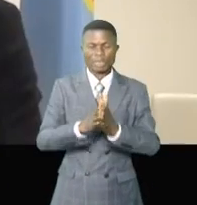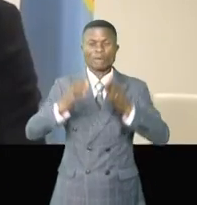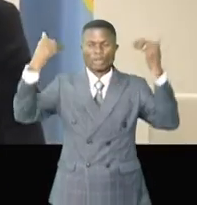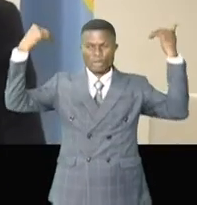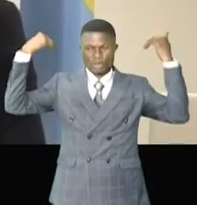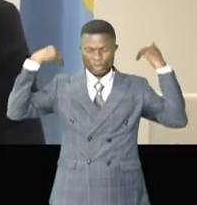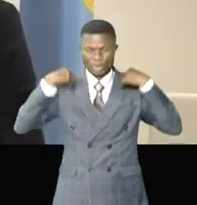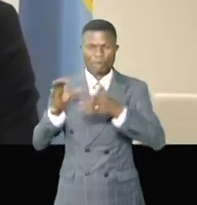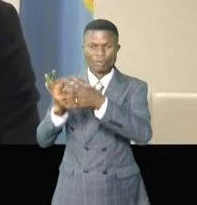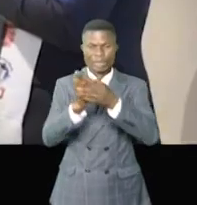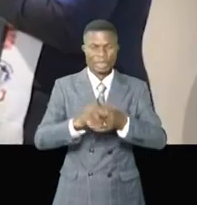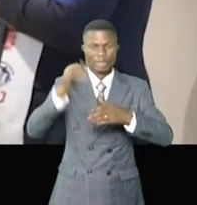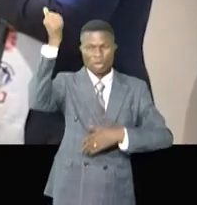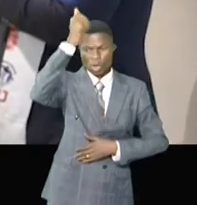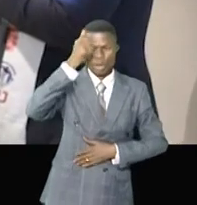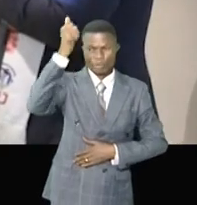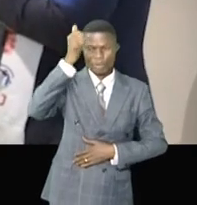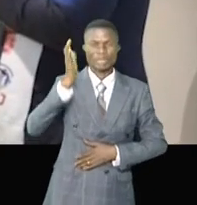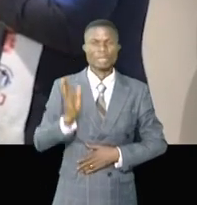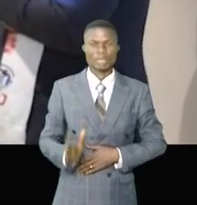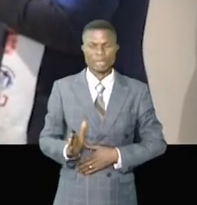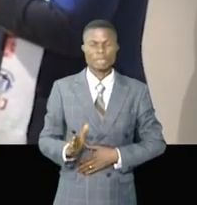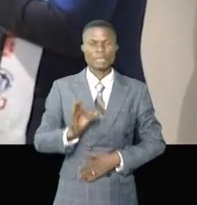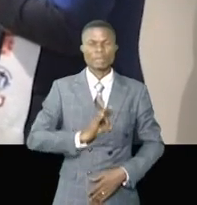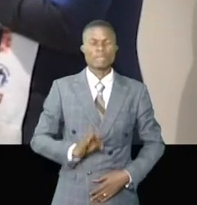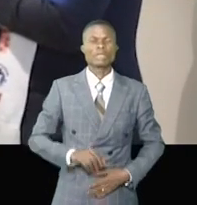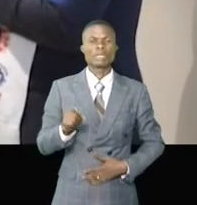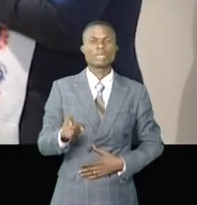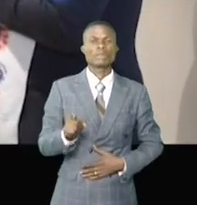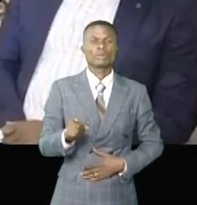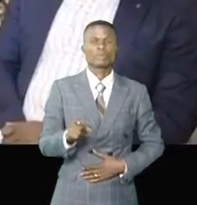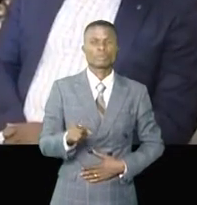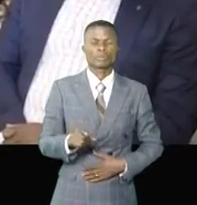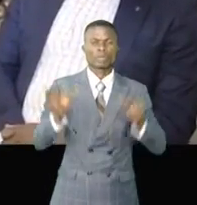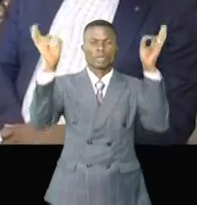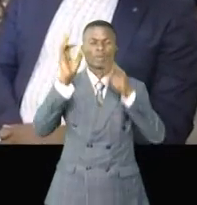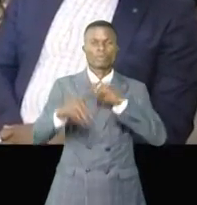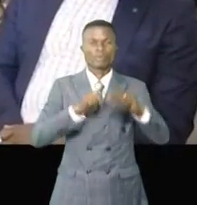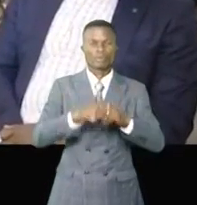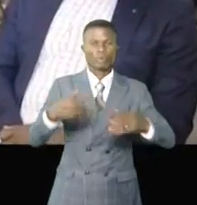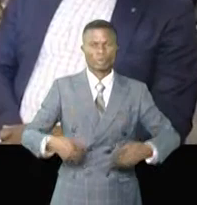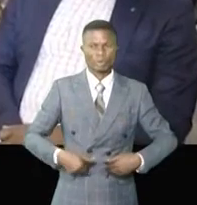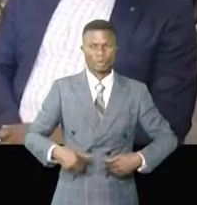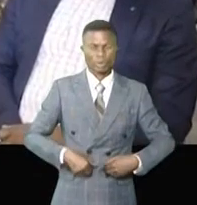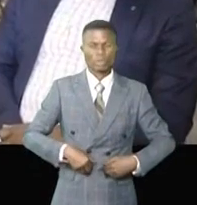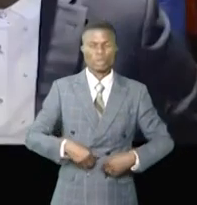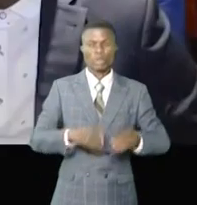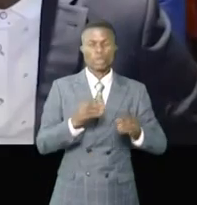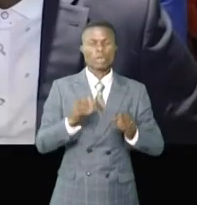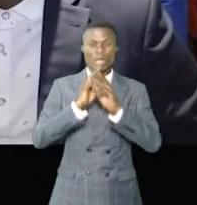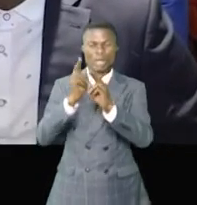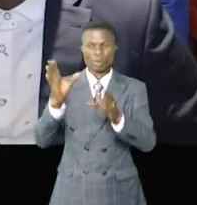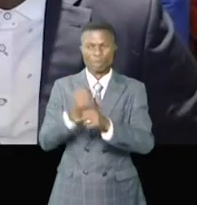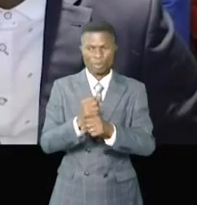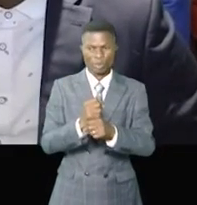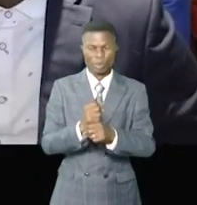République, président en exercice de l'Union africaine, Félix-Antoine Tshisekedi, le Forum national de la jeunesse a procédé à la restitution de